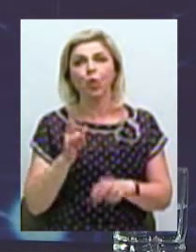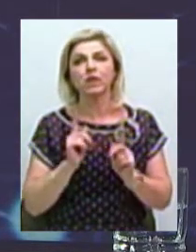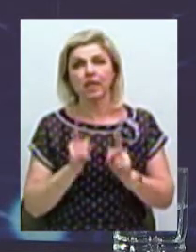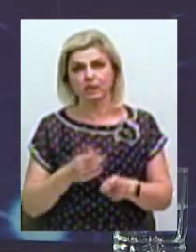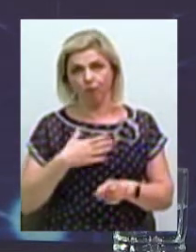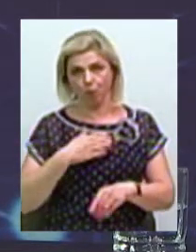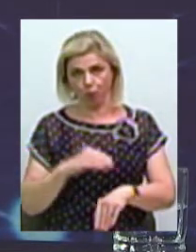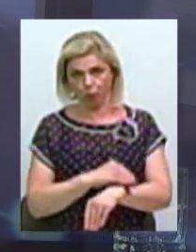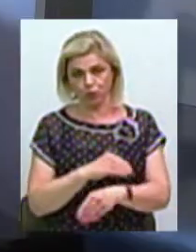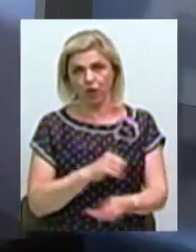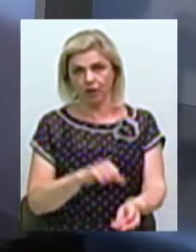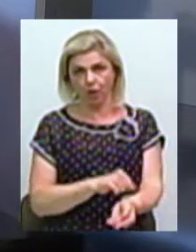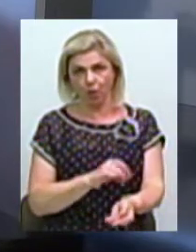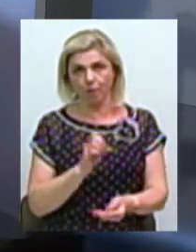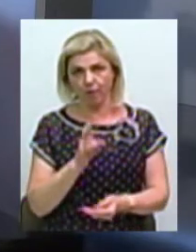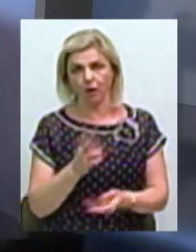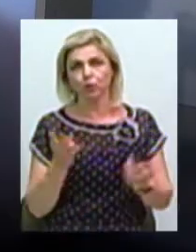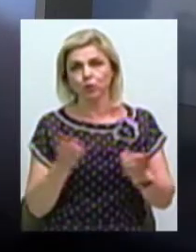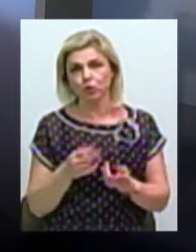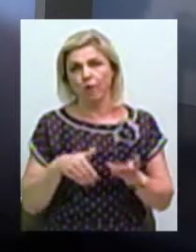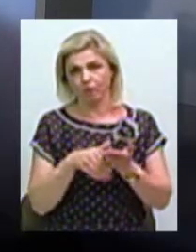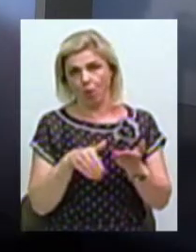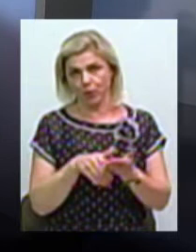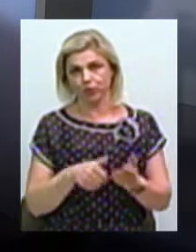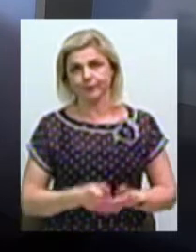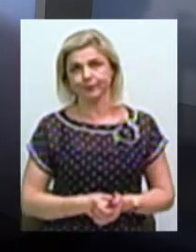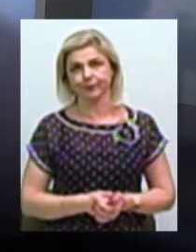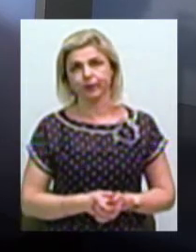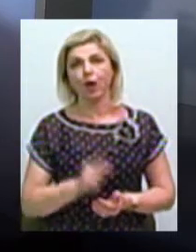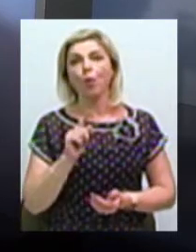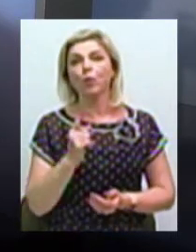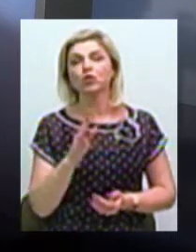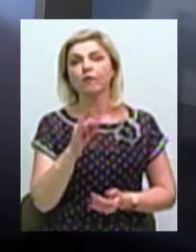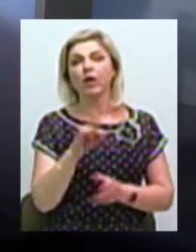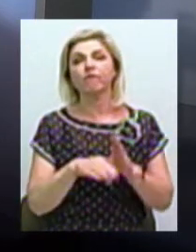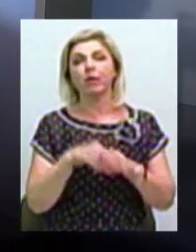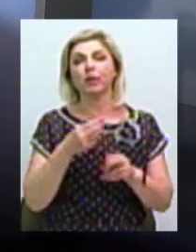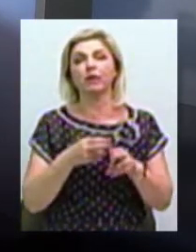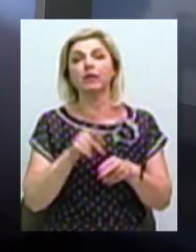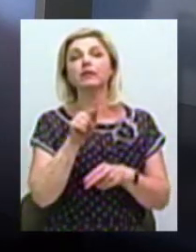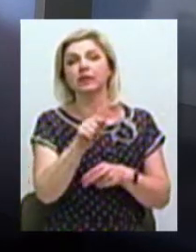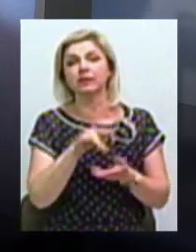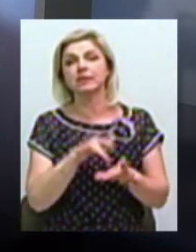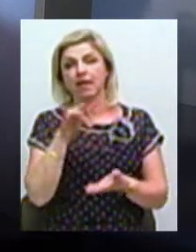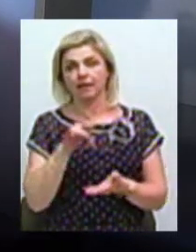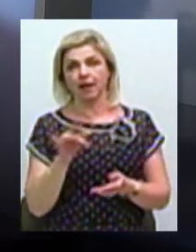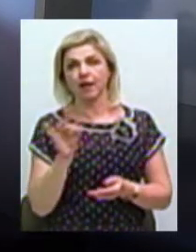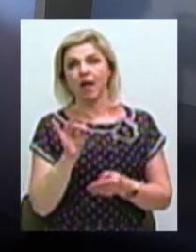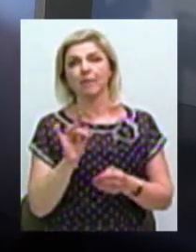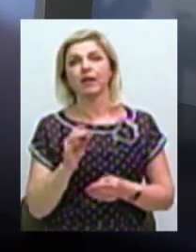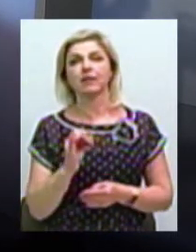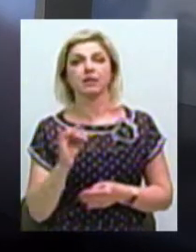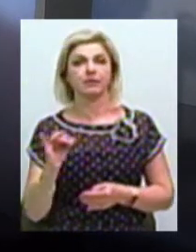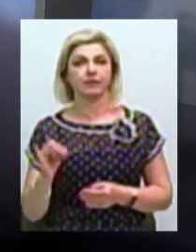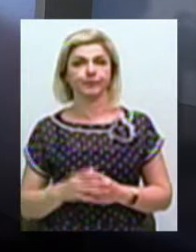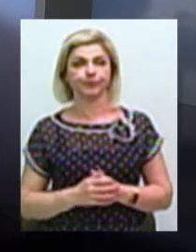муж наркоман, что он нуждается в помощи. А чему вы обрали саме цей реабилитационный центр? Мы